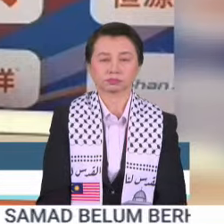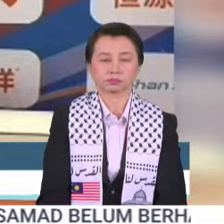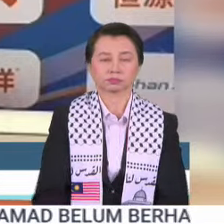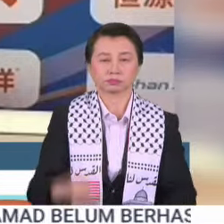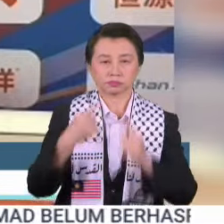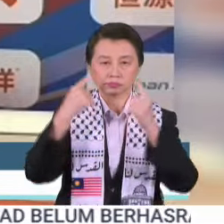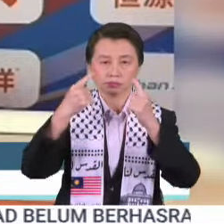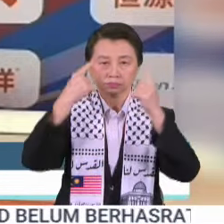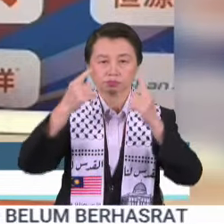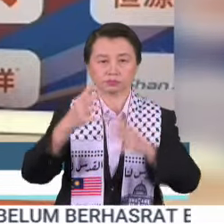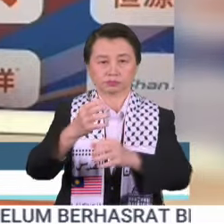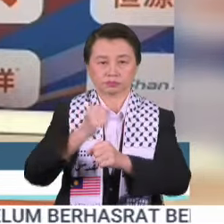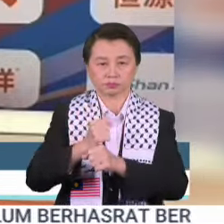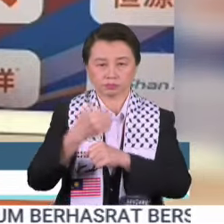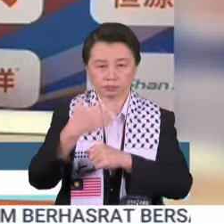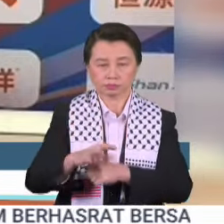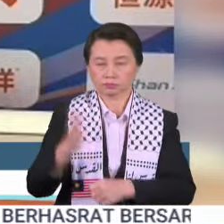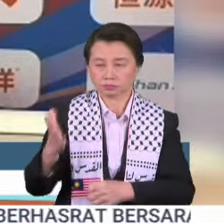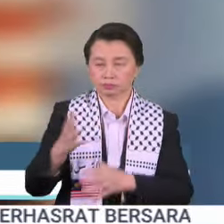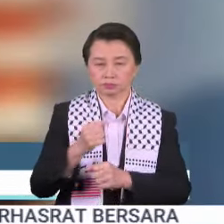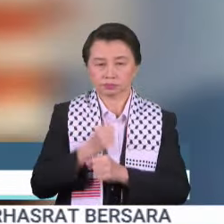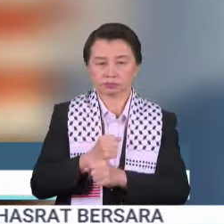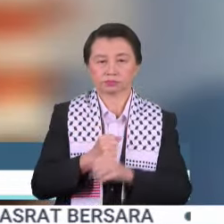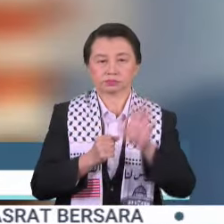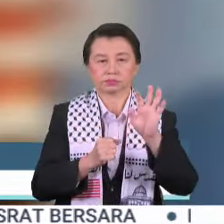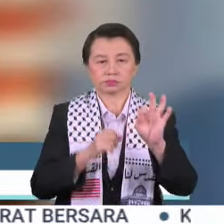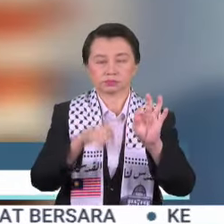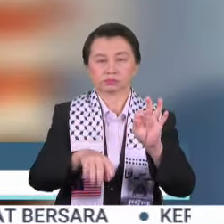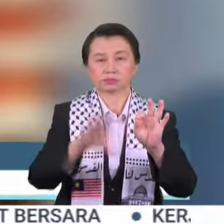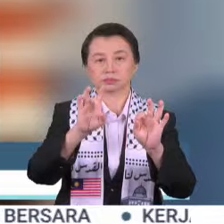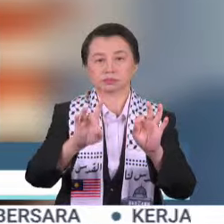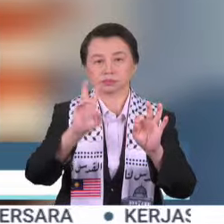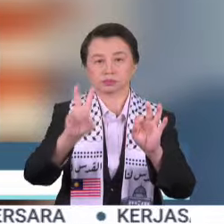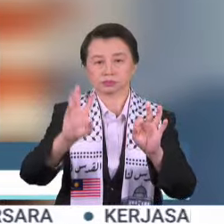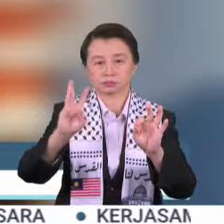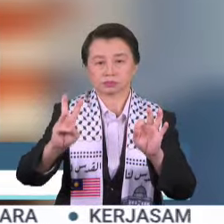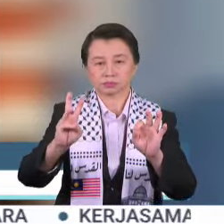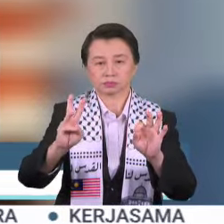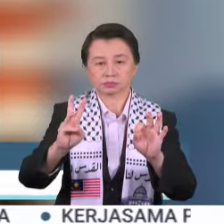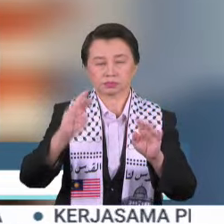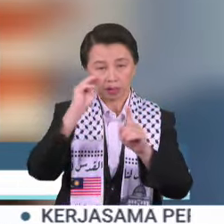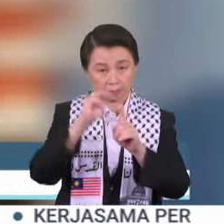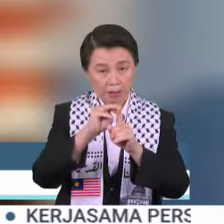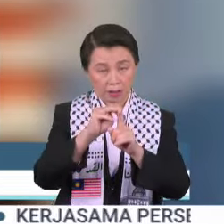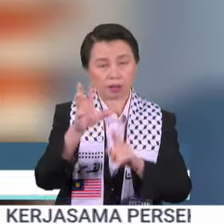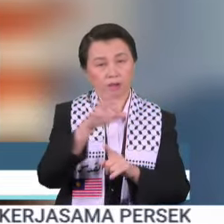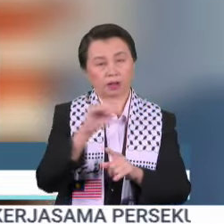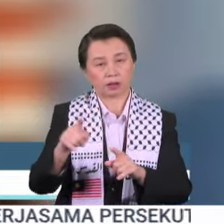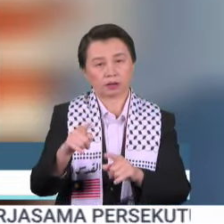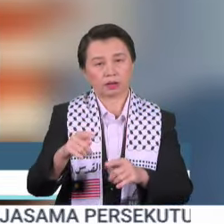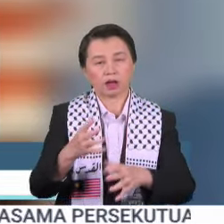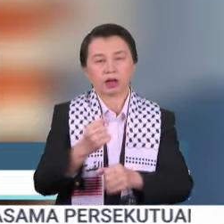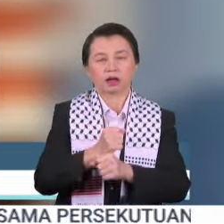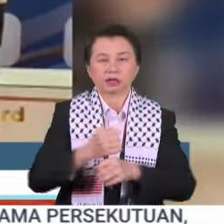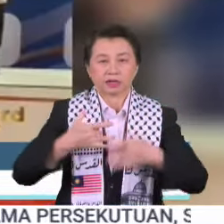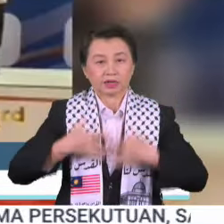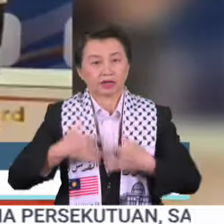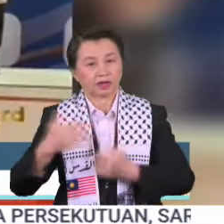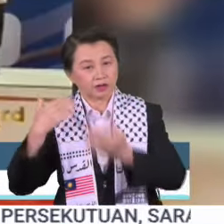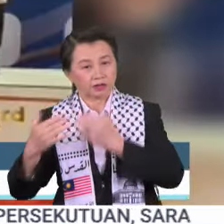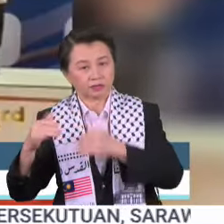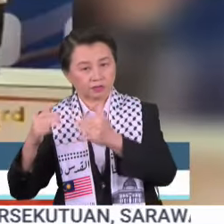Kejayaan itu diraih selepas Wong Sun mengutip 9.826 mata. Ia sekaligus mengubati kekecewaan